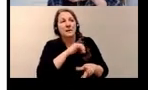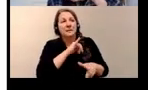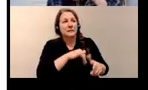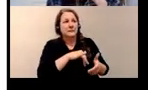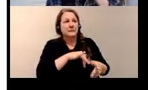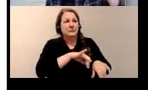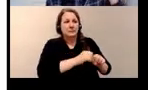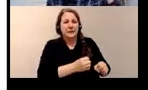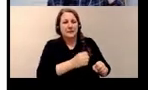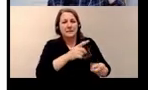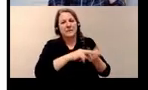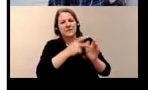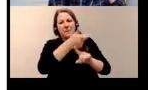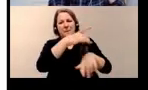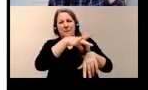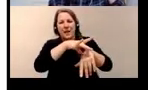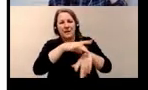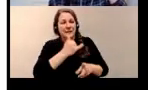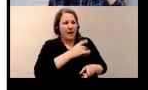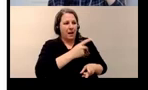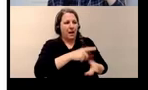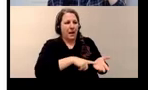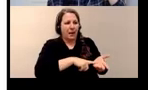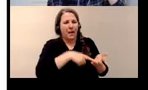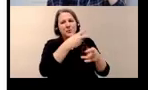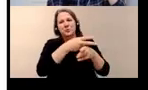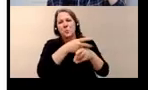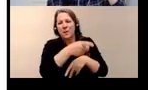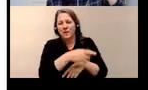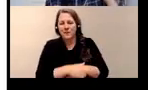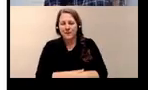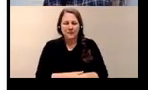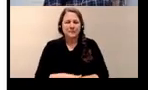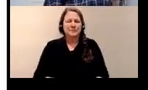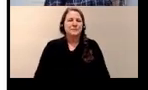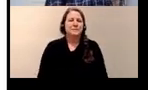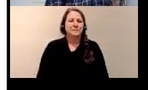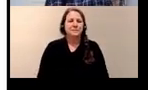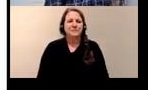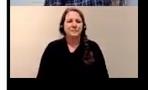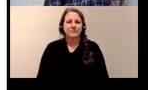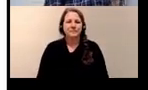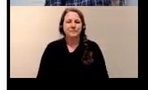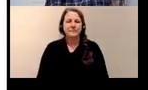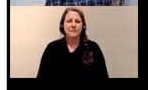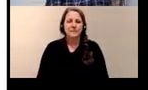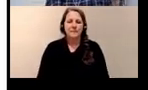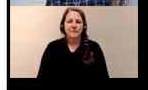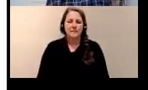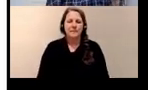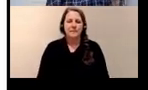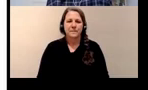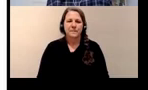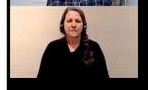qui posent problème. Et puis peut-être un dernier mot avant de passer la parole à Anaïs, un mot